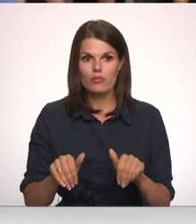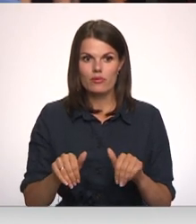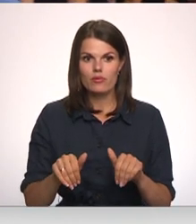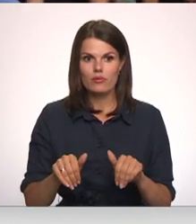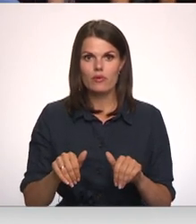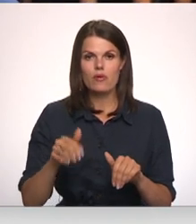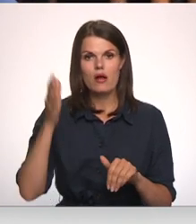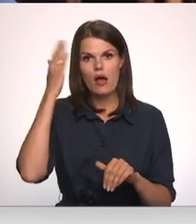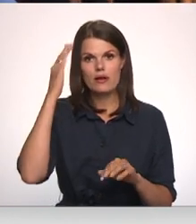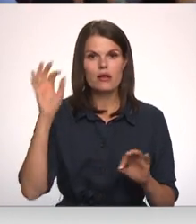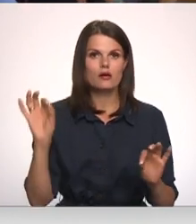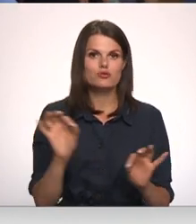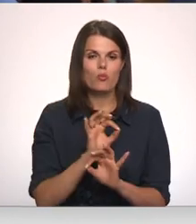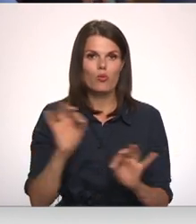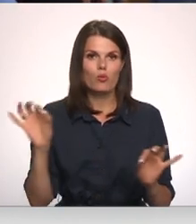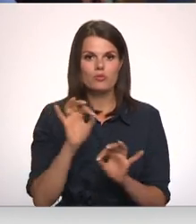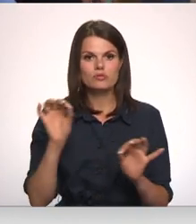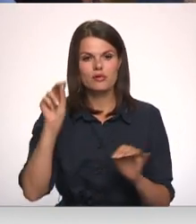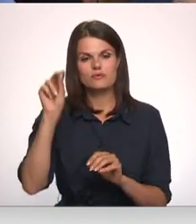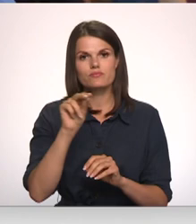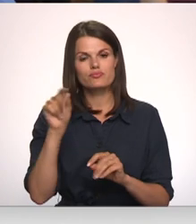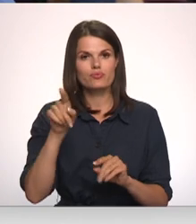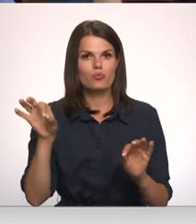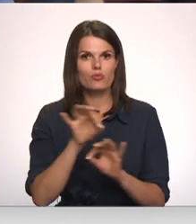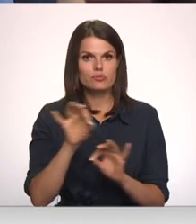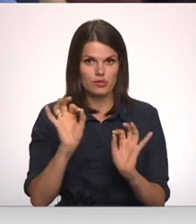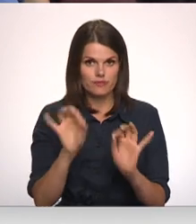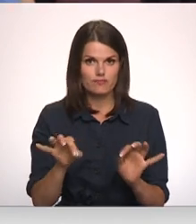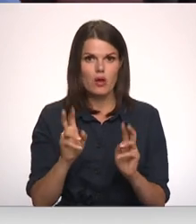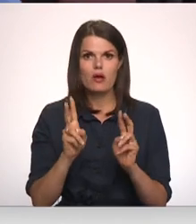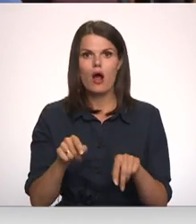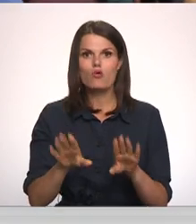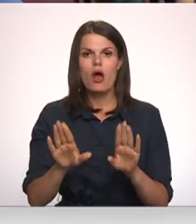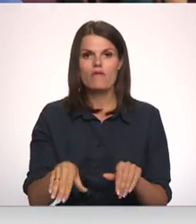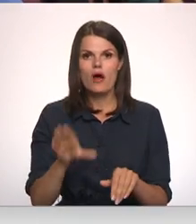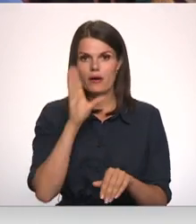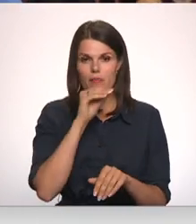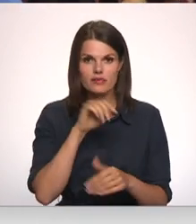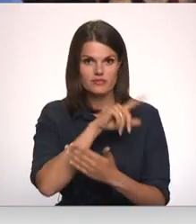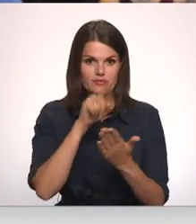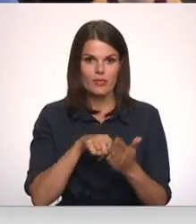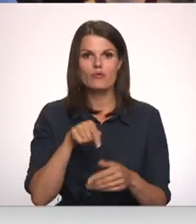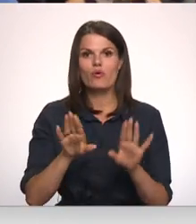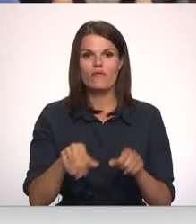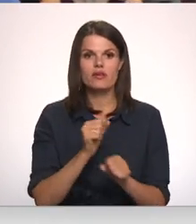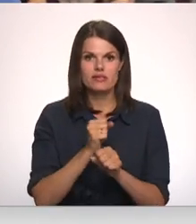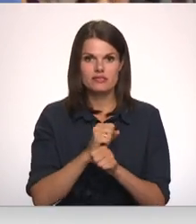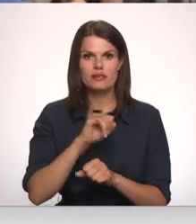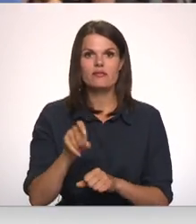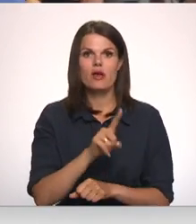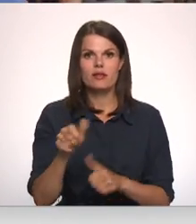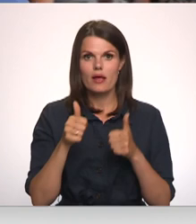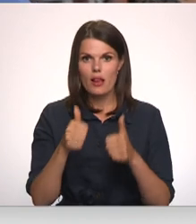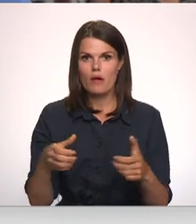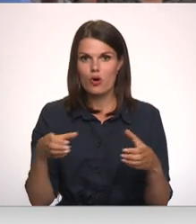par garīgās mūzikas koncertu. Kā to viss viens cilvēks var paspēt? Nu, to var izdarīt, kad ir laba komanda, labi priekšdarbi, jo,